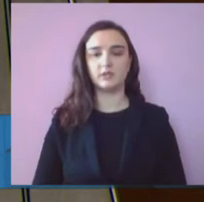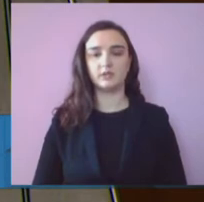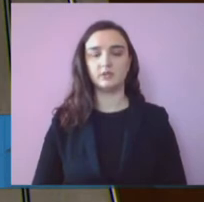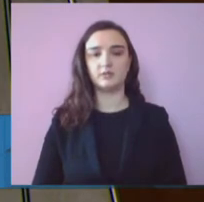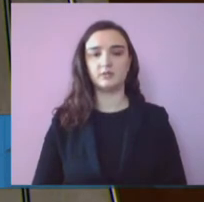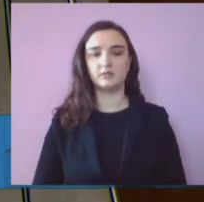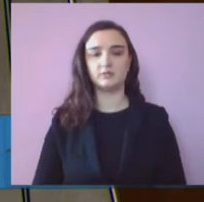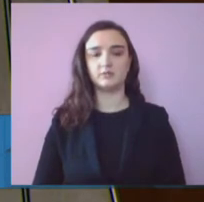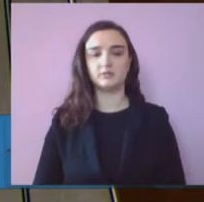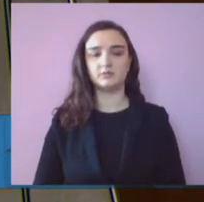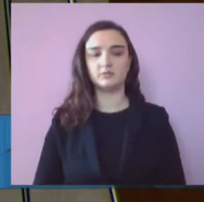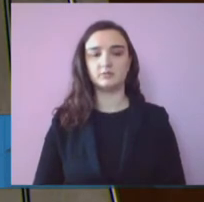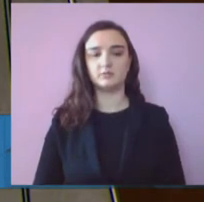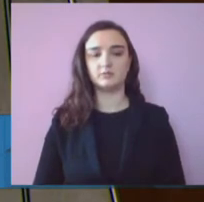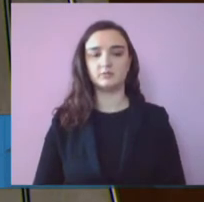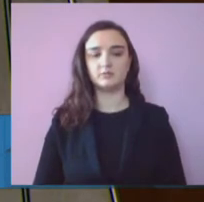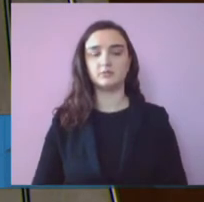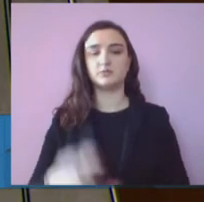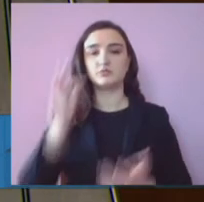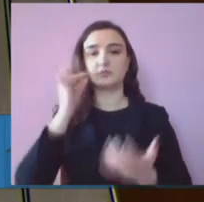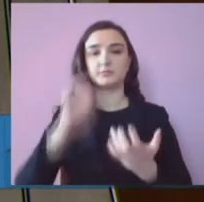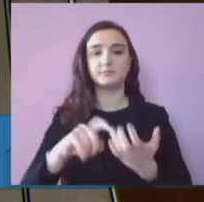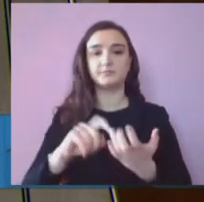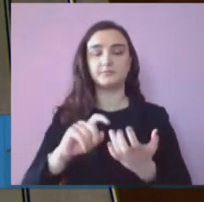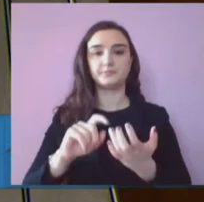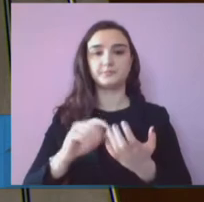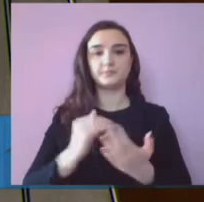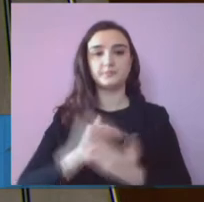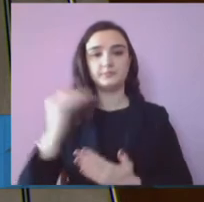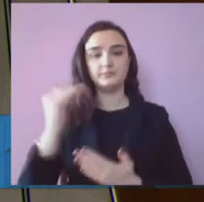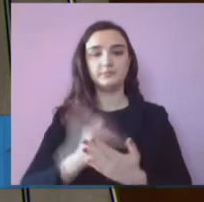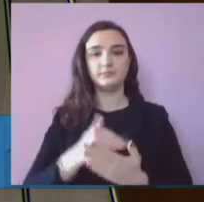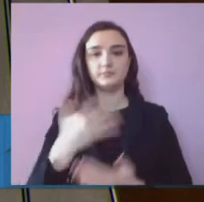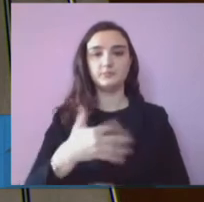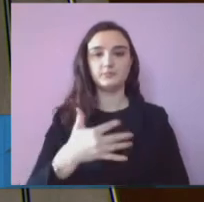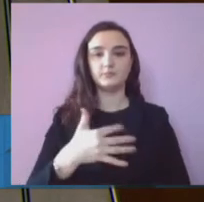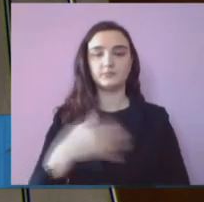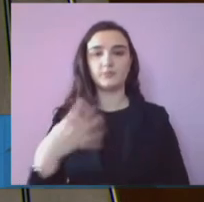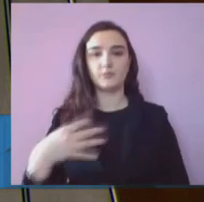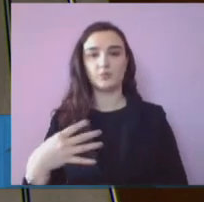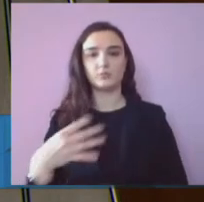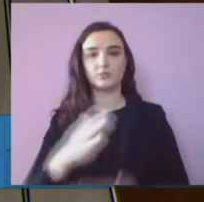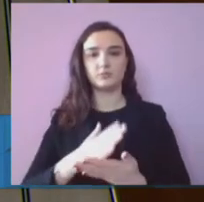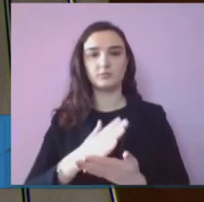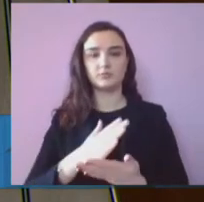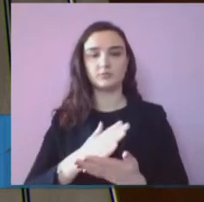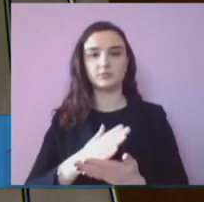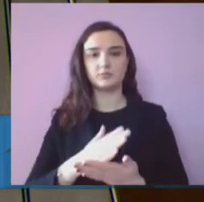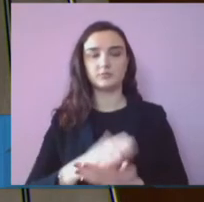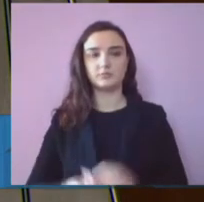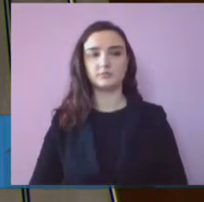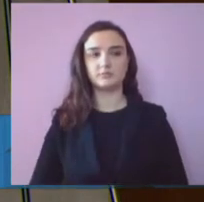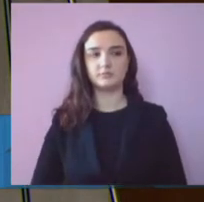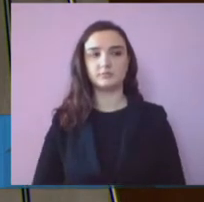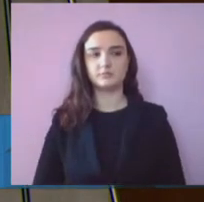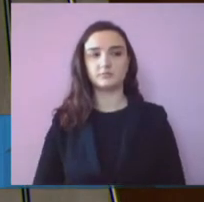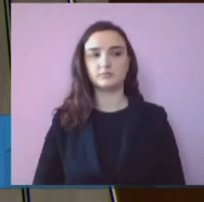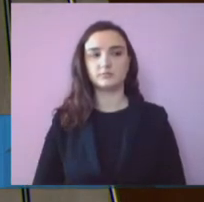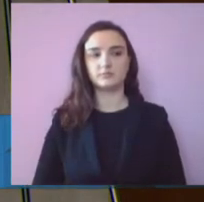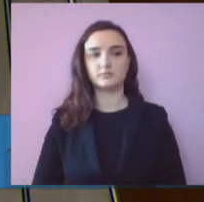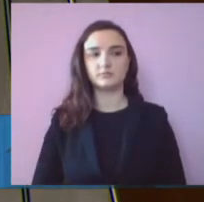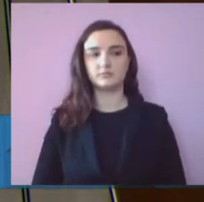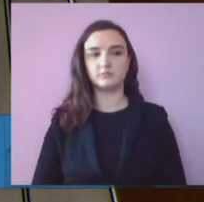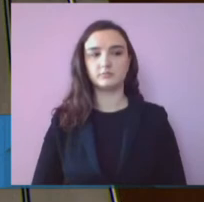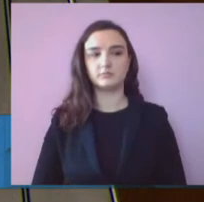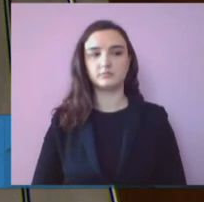სისხლში შაქრის დონე, გლუკოზა მივარდება 50-40. დიახ. სულაც ხდები. ოფლი მას ხავს,